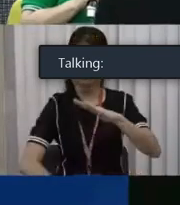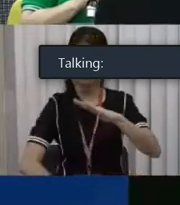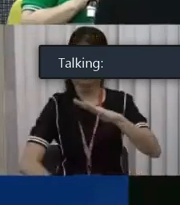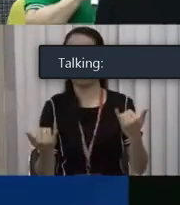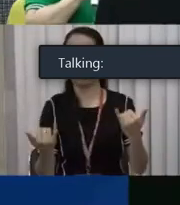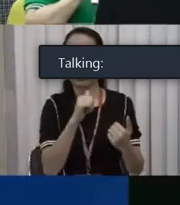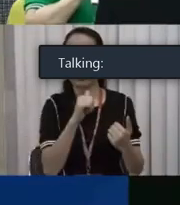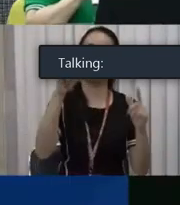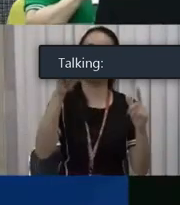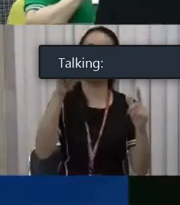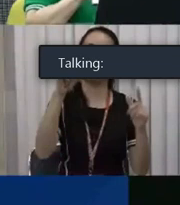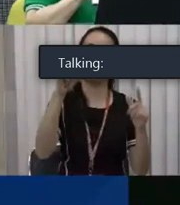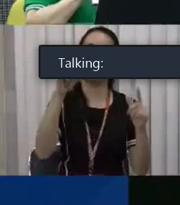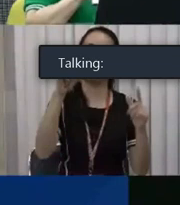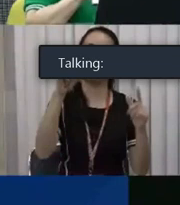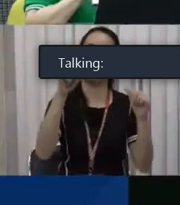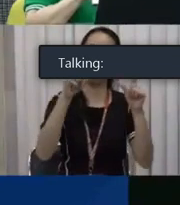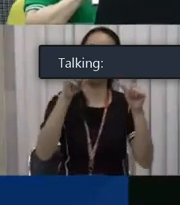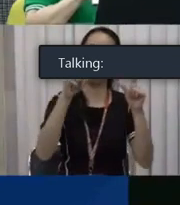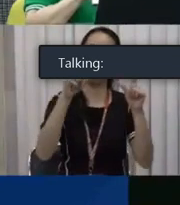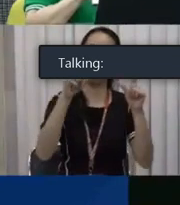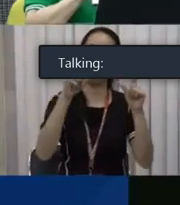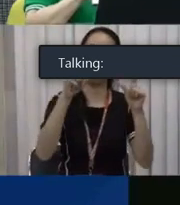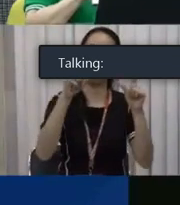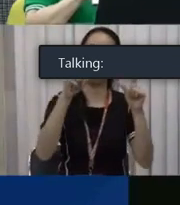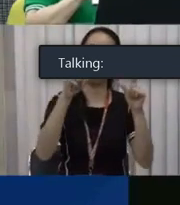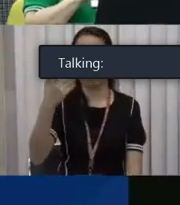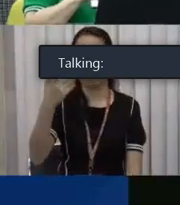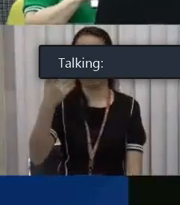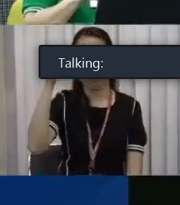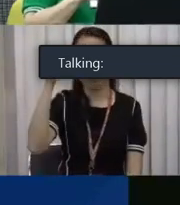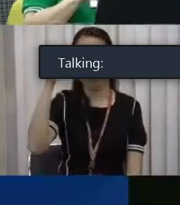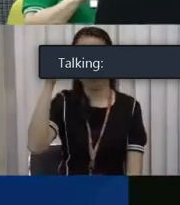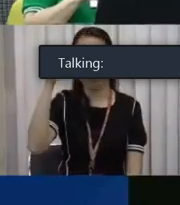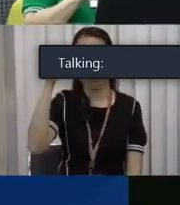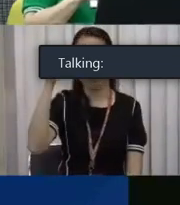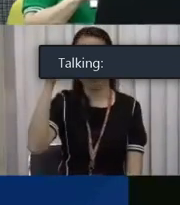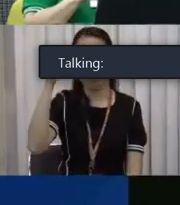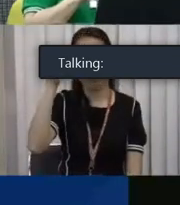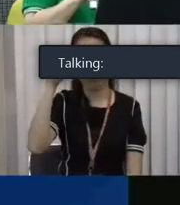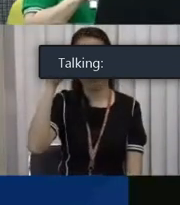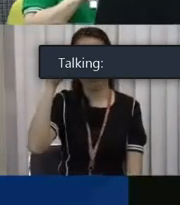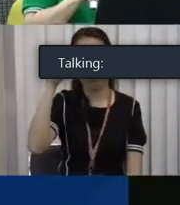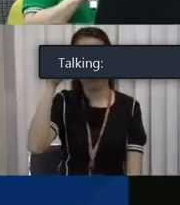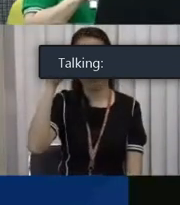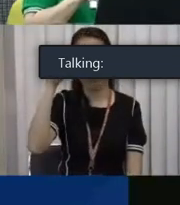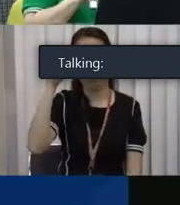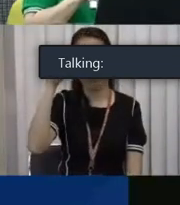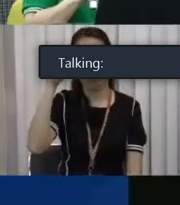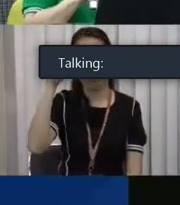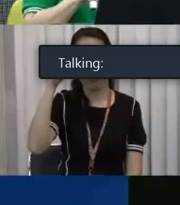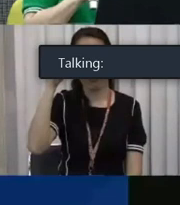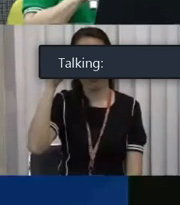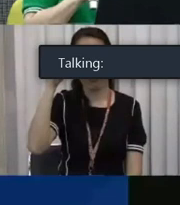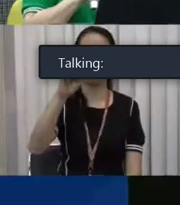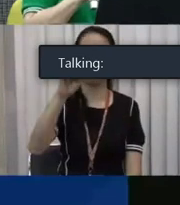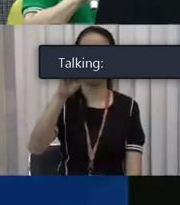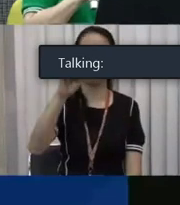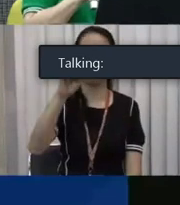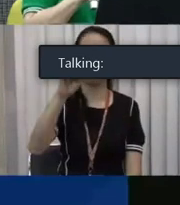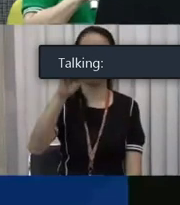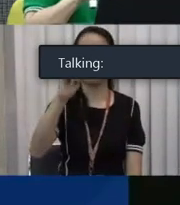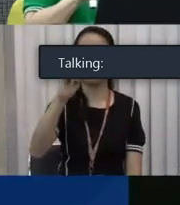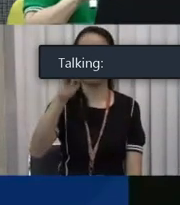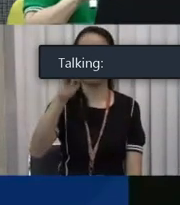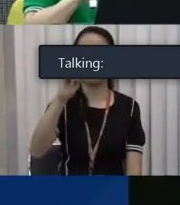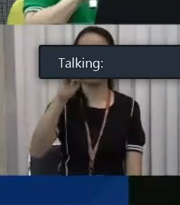leave, kinsa may pwede maka-avail? Ang atong mga male workers. Kay og wala pa'y trabaho,